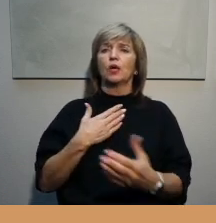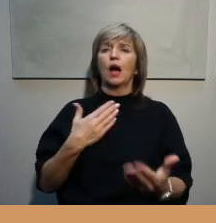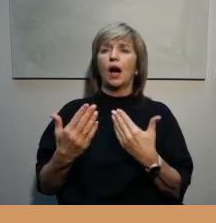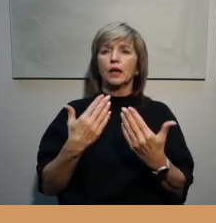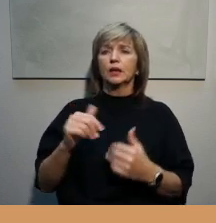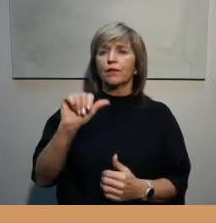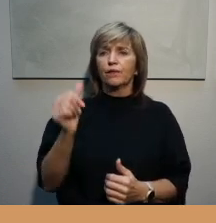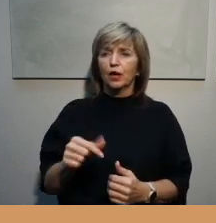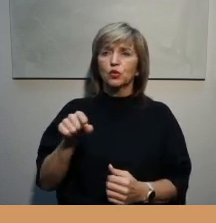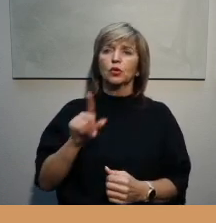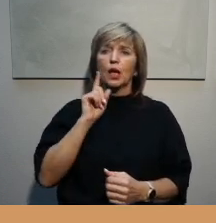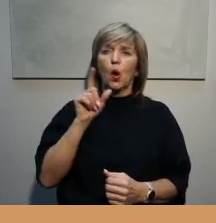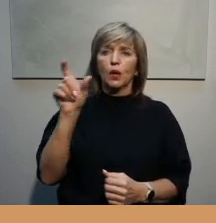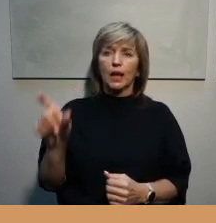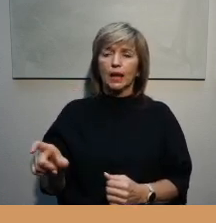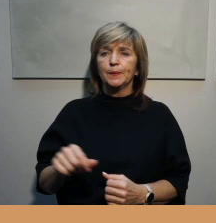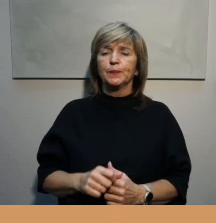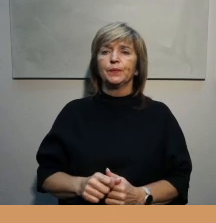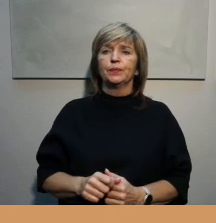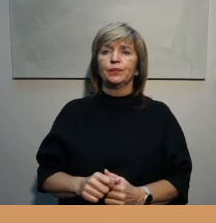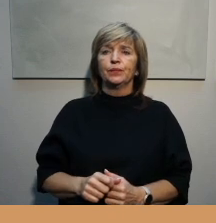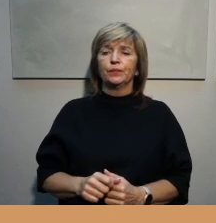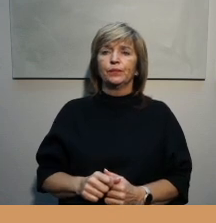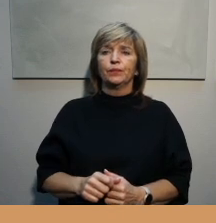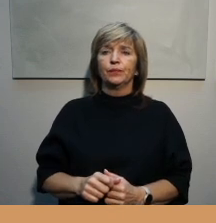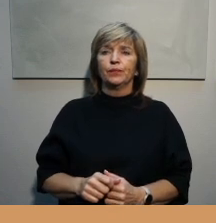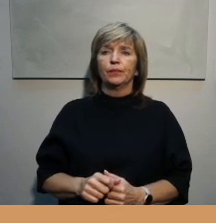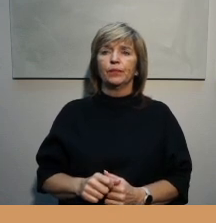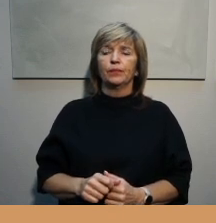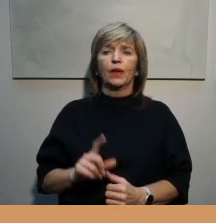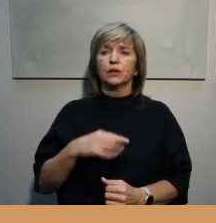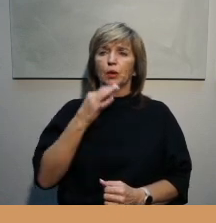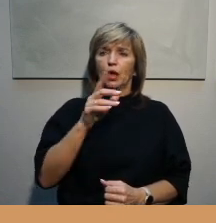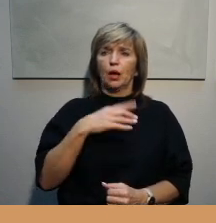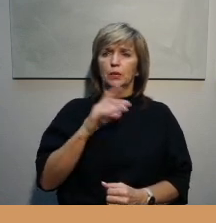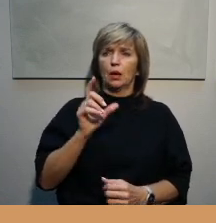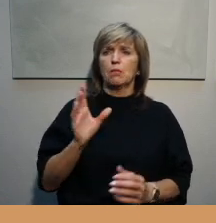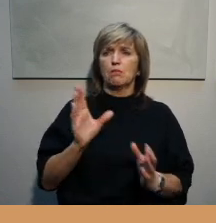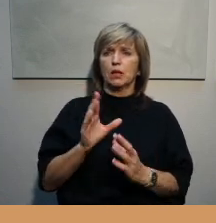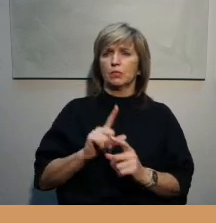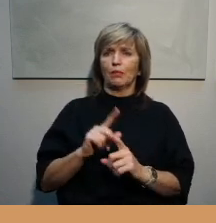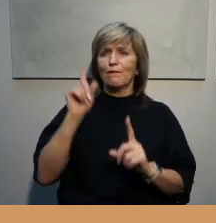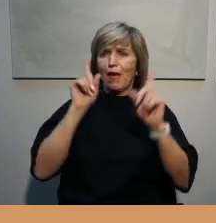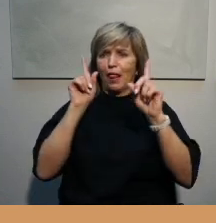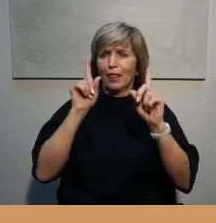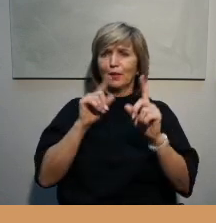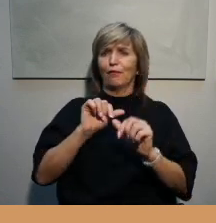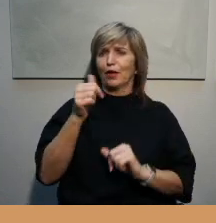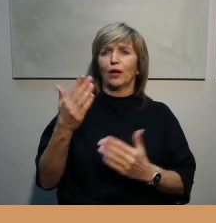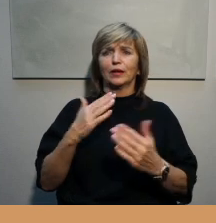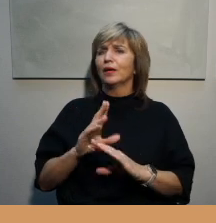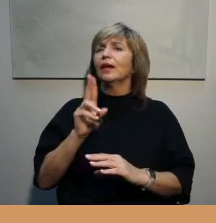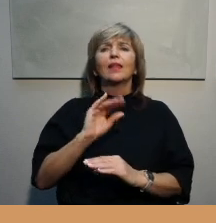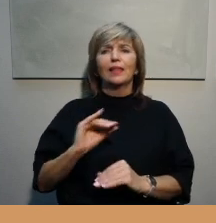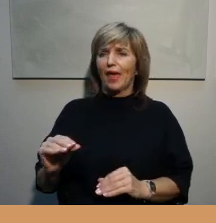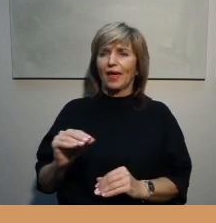attiecību veidošanu ar šo jaunieti, tad, es negribu teikt, ka mēs ar tādiem maziem vēlniņiem sākam veidot attiecības. Noteikti